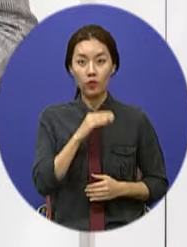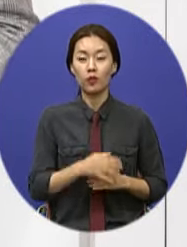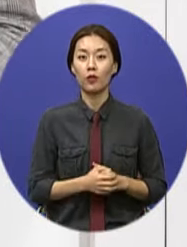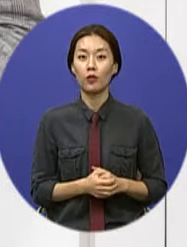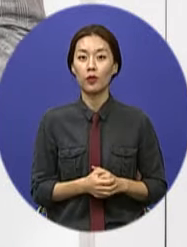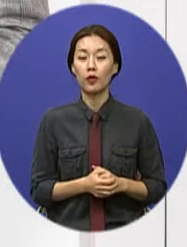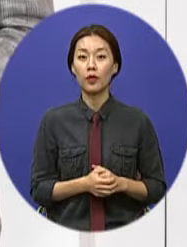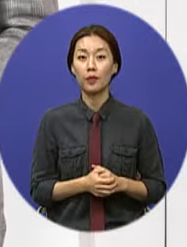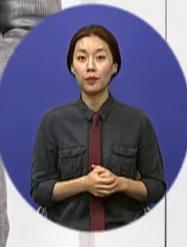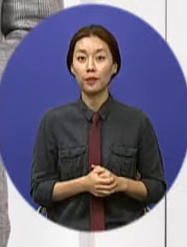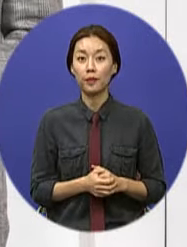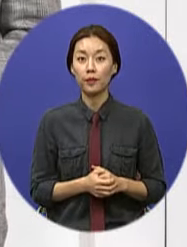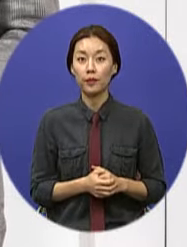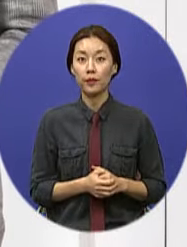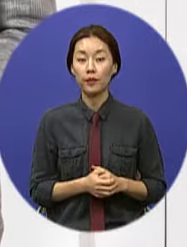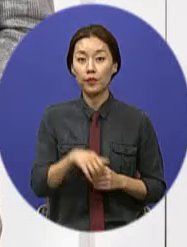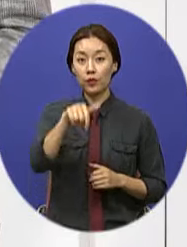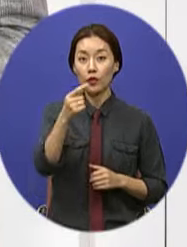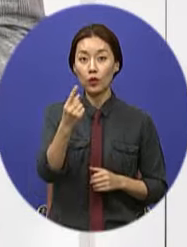그러면 거기 그